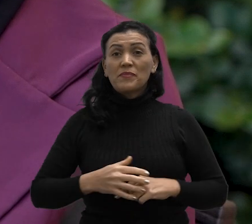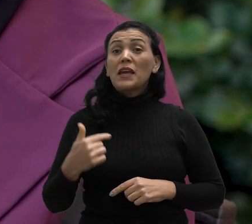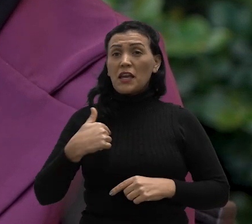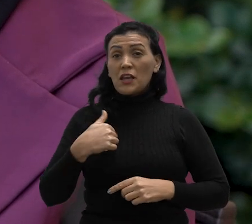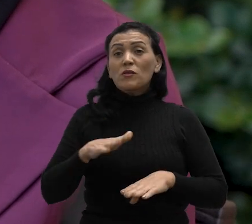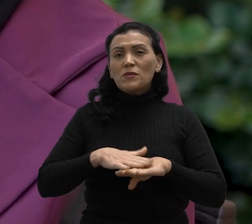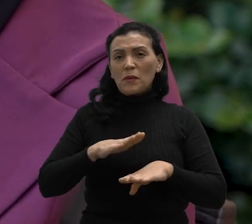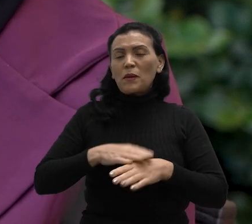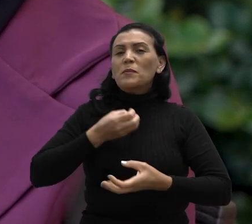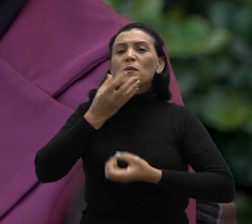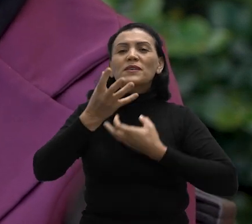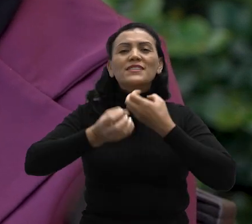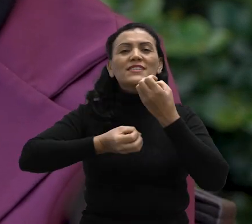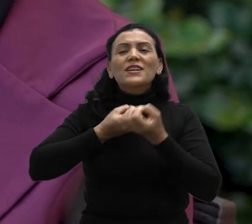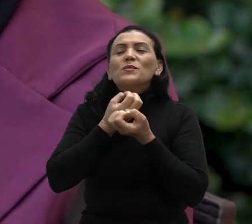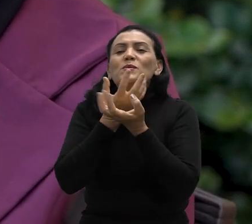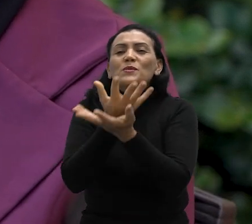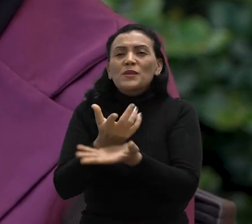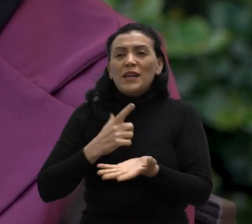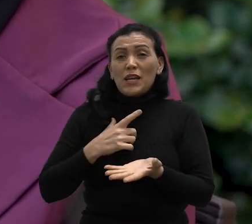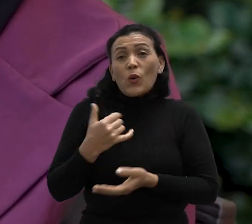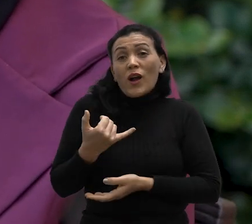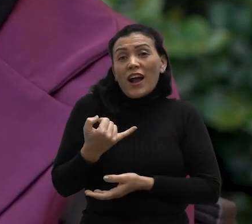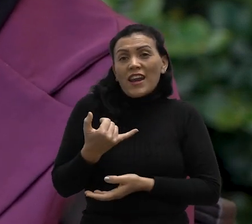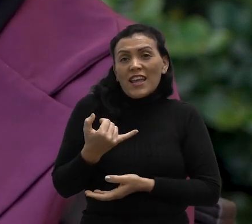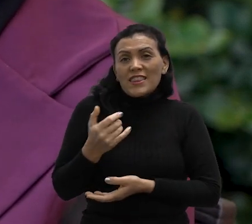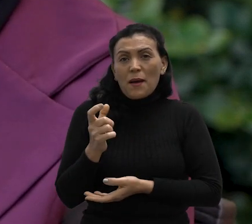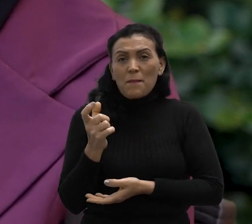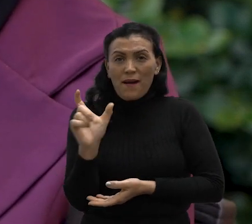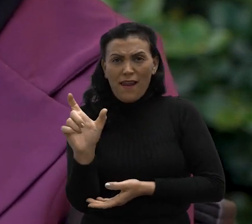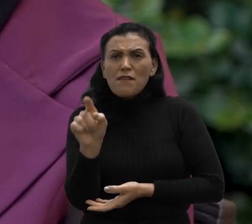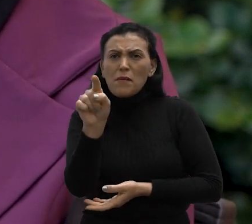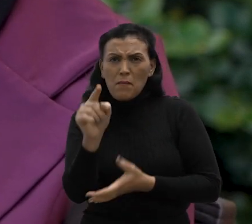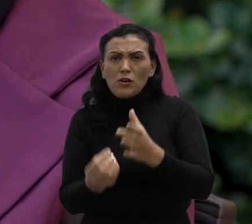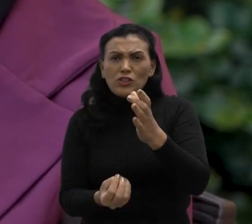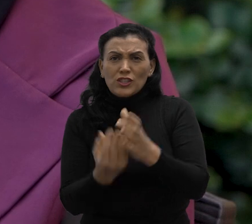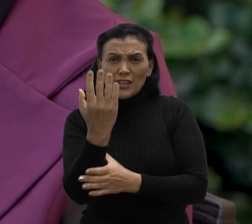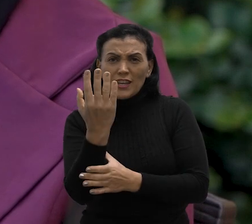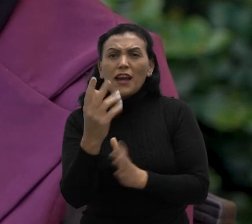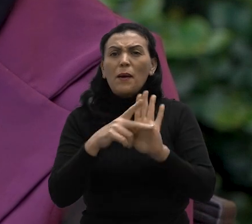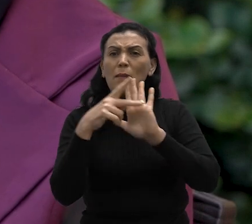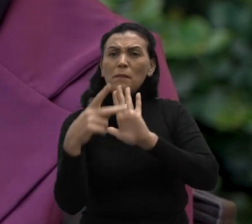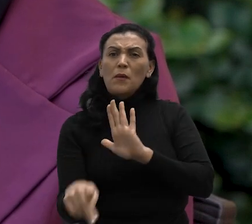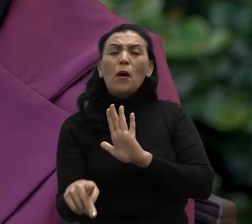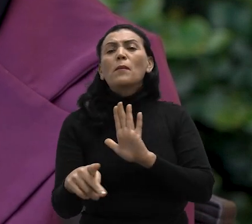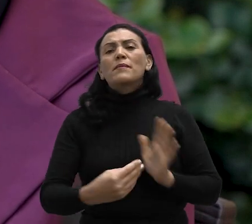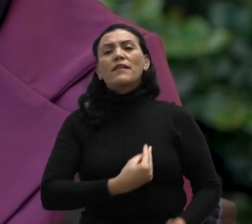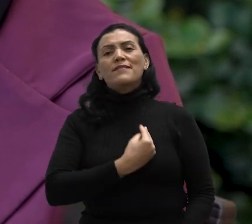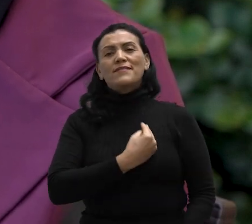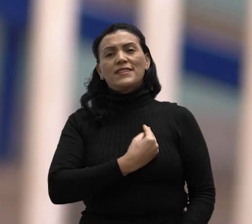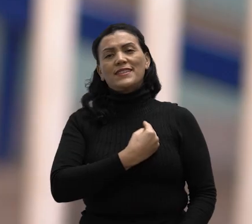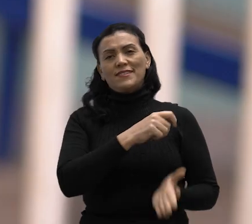اكبر منها، وغير هيك صح اننا شاعرة انه كل من يمتلك القلم والكلمة يصنع حياته ويرسمها.